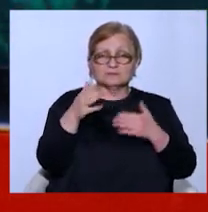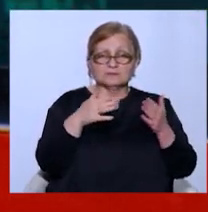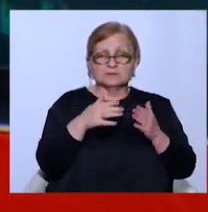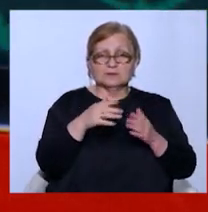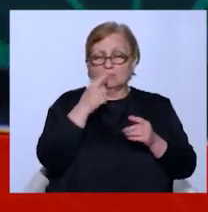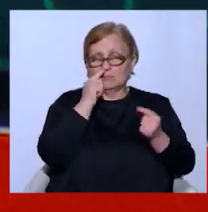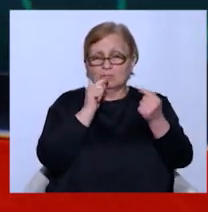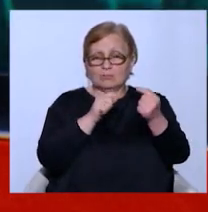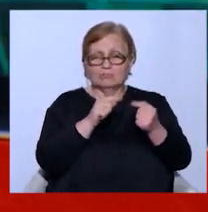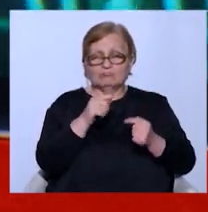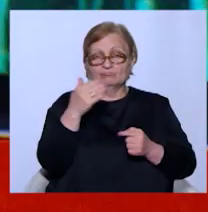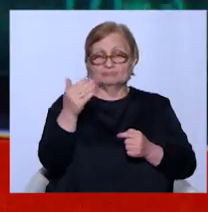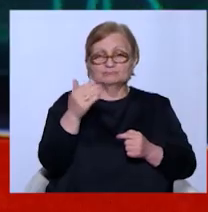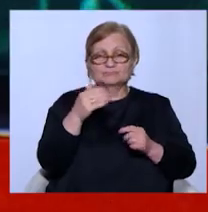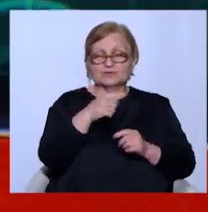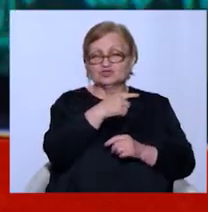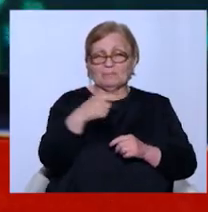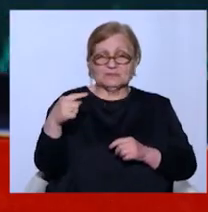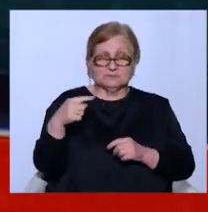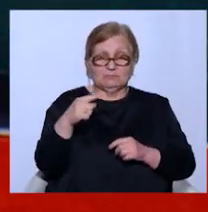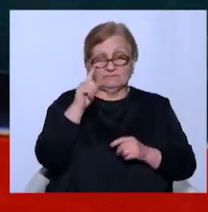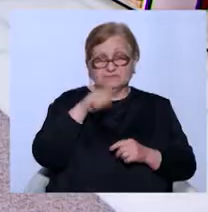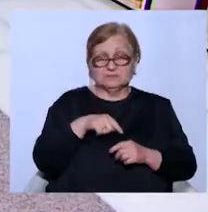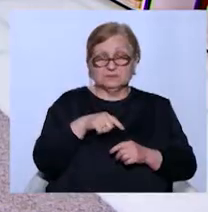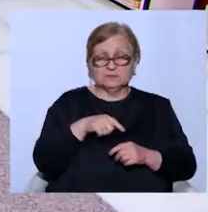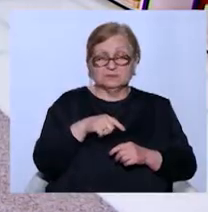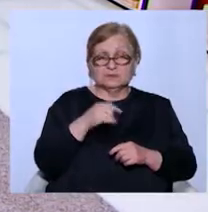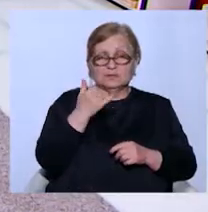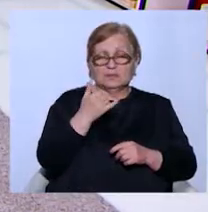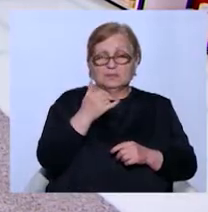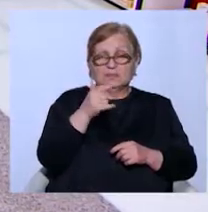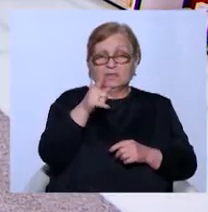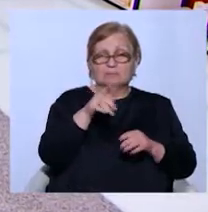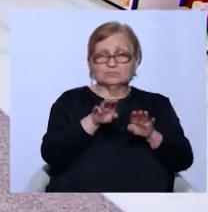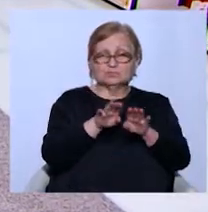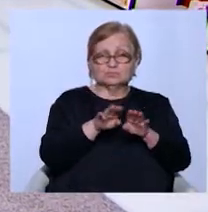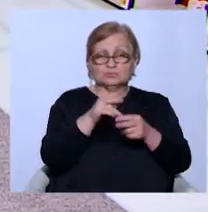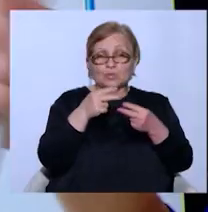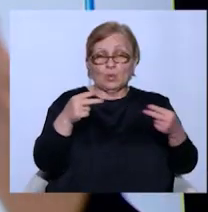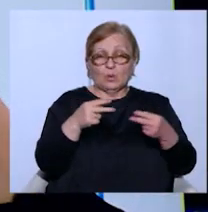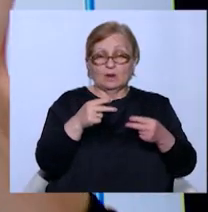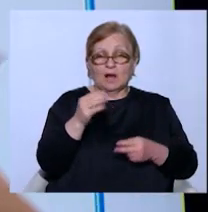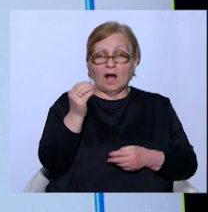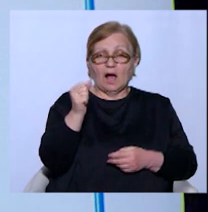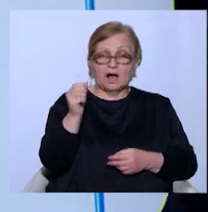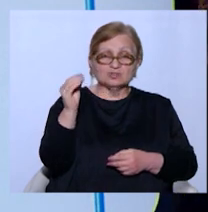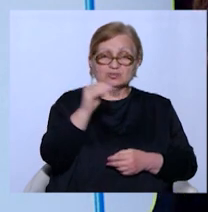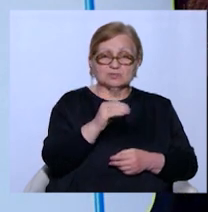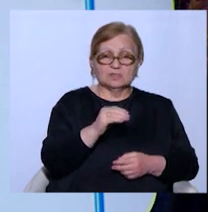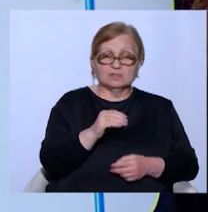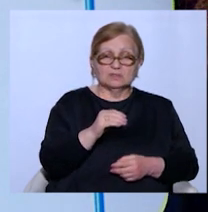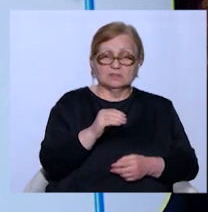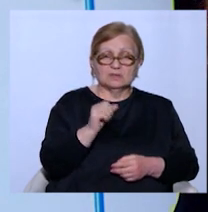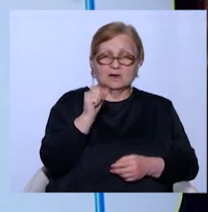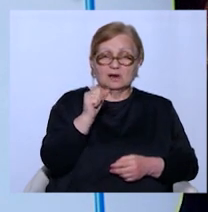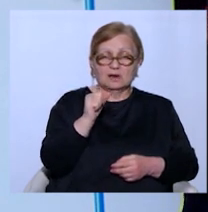ანუ მოპირდაპირე კათეტის ფარდობა ვიცი ჰიპოტენუზასთან. ახლა მოდი აღნიშნულ ტოლობაში შევიტანოთ მონაცემი A. ანუ რას გვეუბნება, რომ ესე იგი